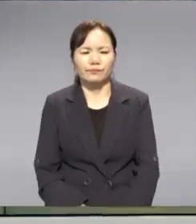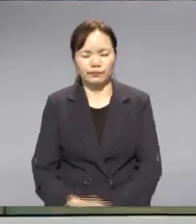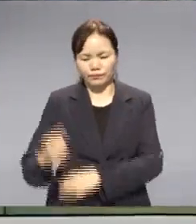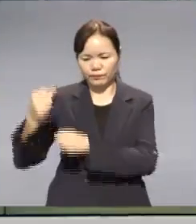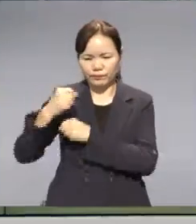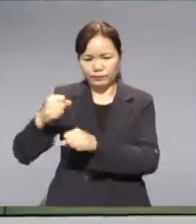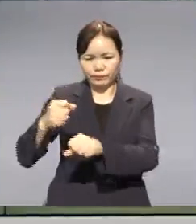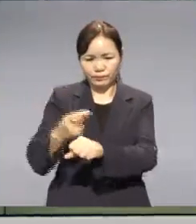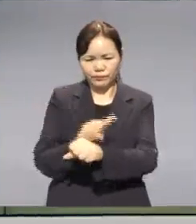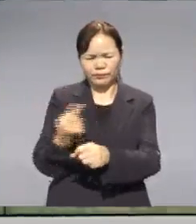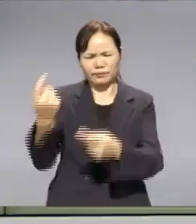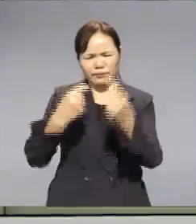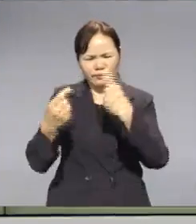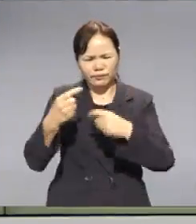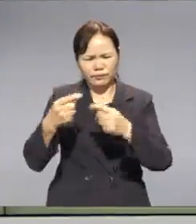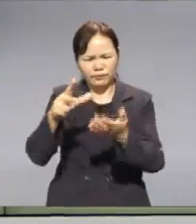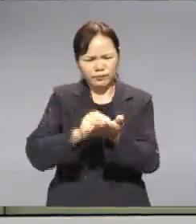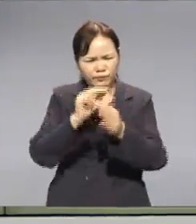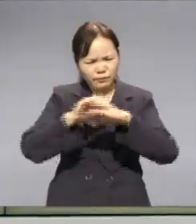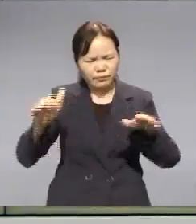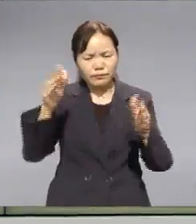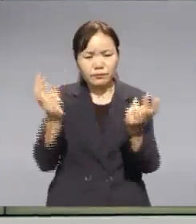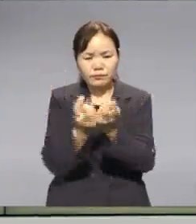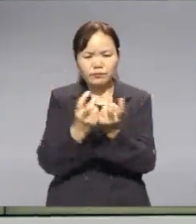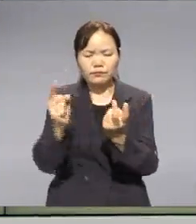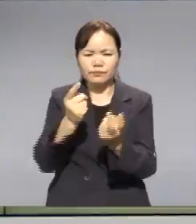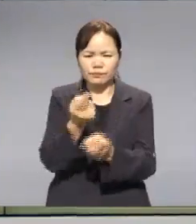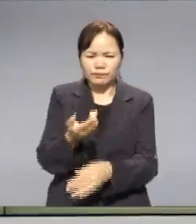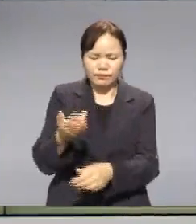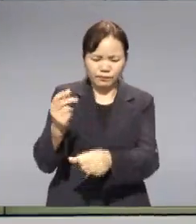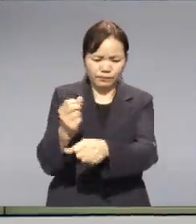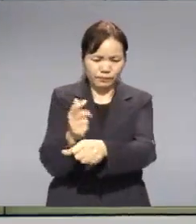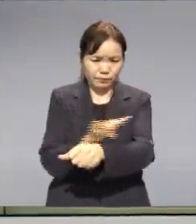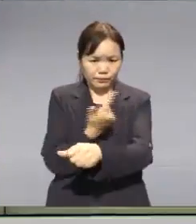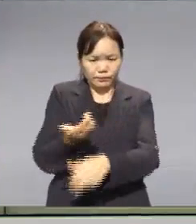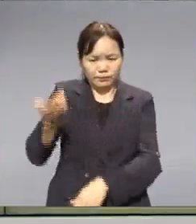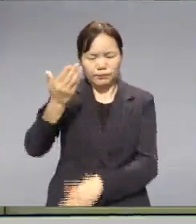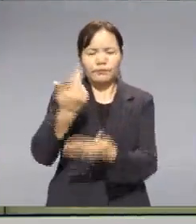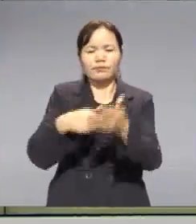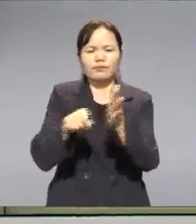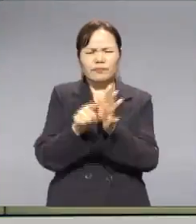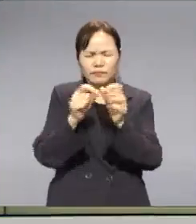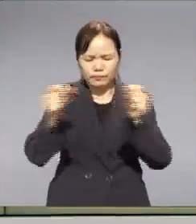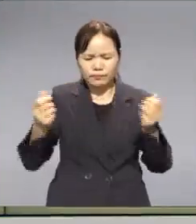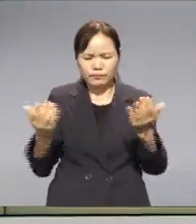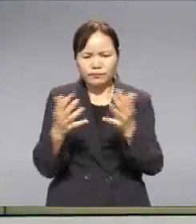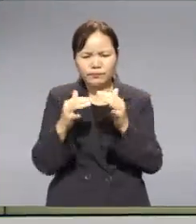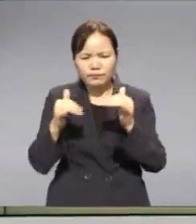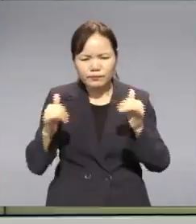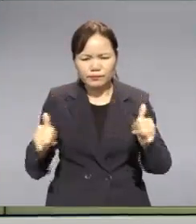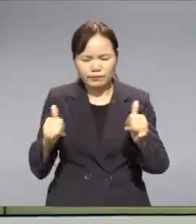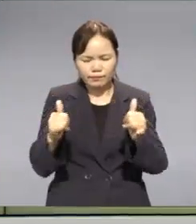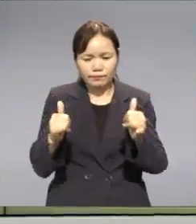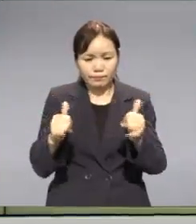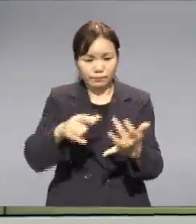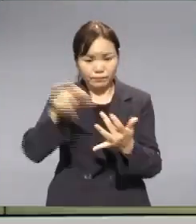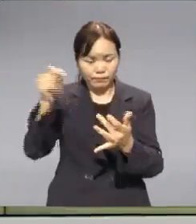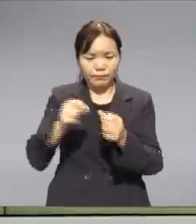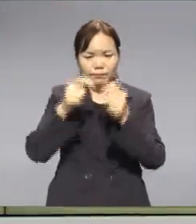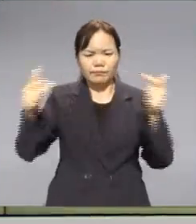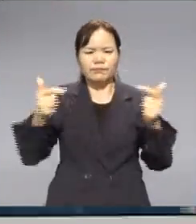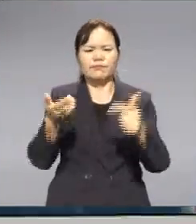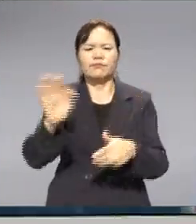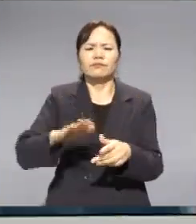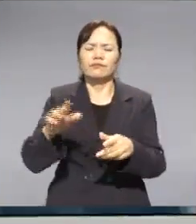군은 초급장교 모집난을 해소할 방안 중 하나로 고급장교 진출을 위한 장기복무 선발 확대를 제시하고 있습니다. 그러면서도